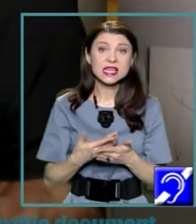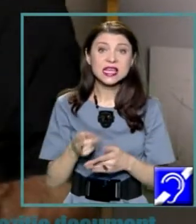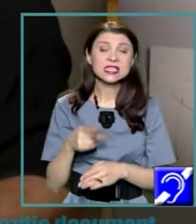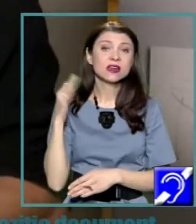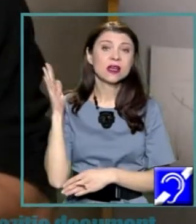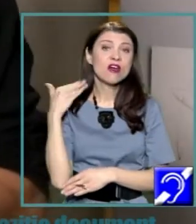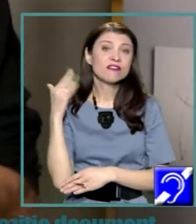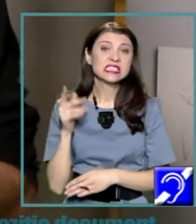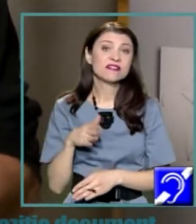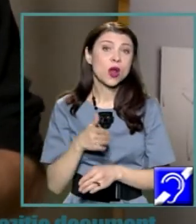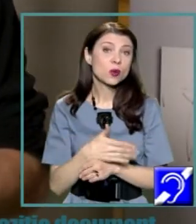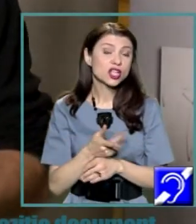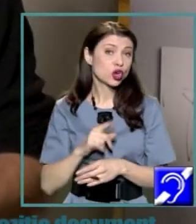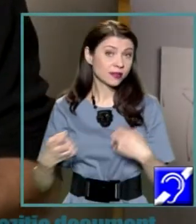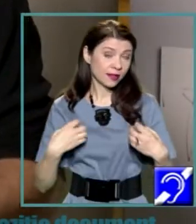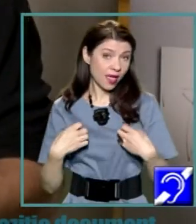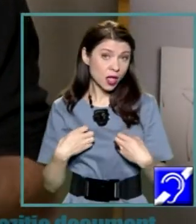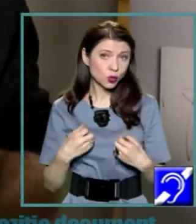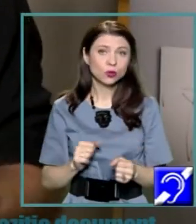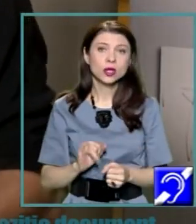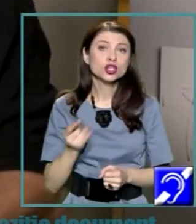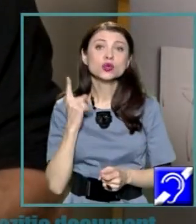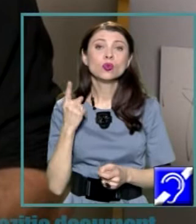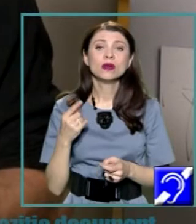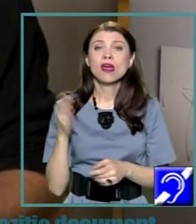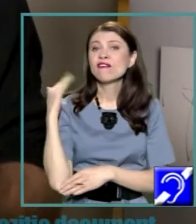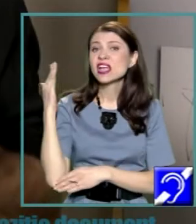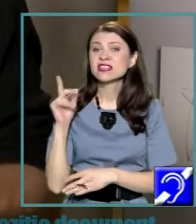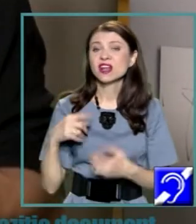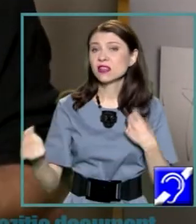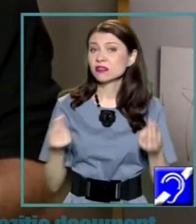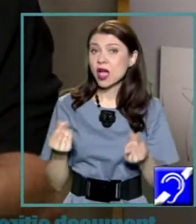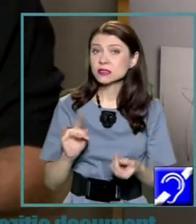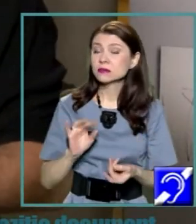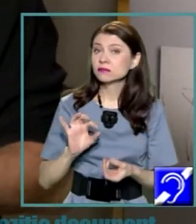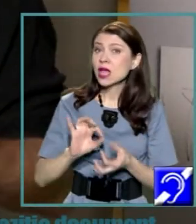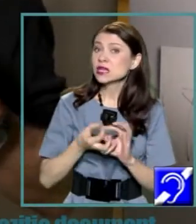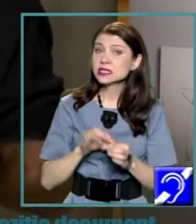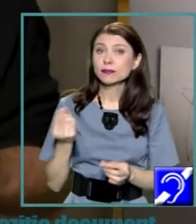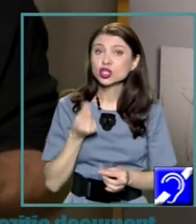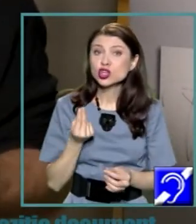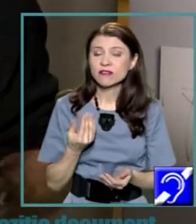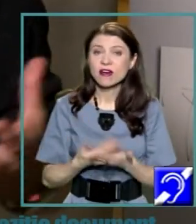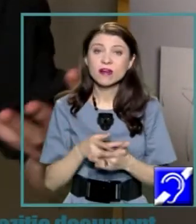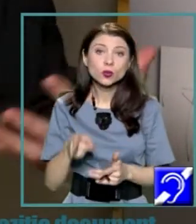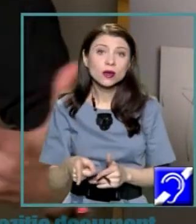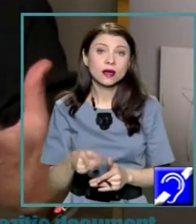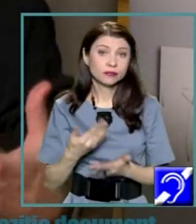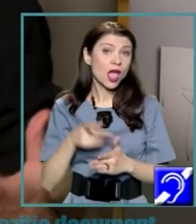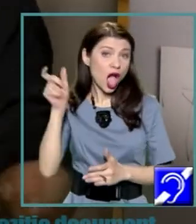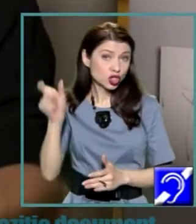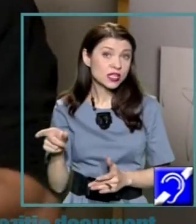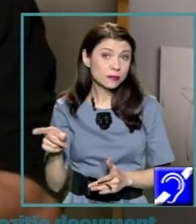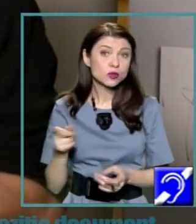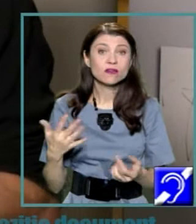cadrul FNT-ului, unui festival de teatru și nu a unui festival de dans, mi se pare foarte simbolică. Faptul că Pina a fost luată în